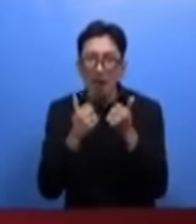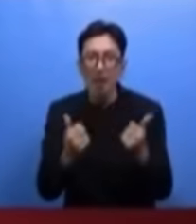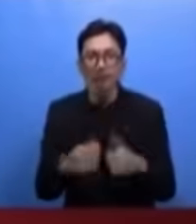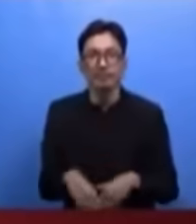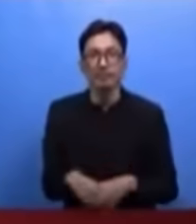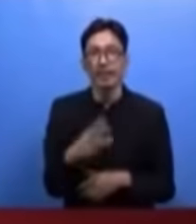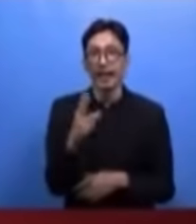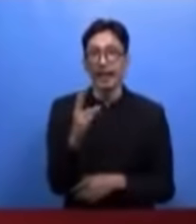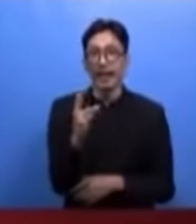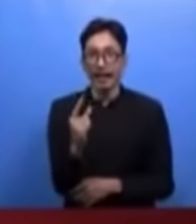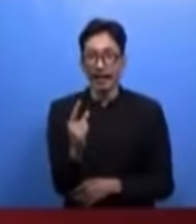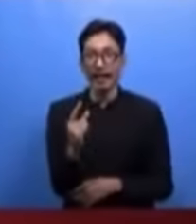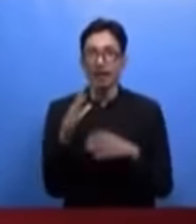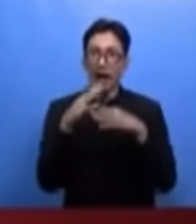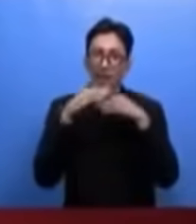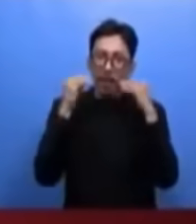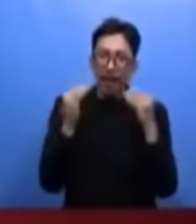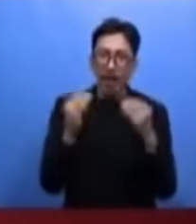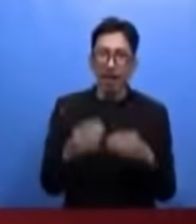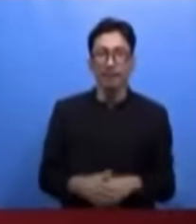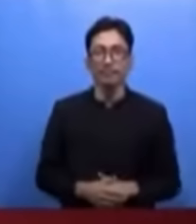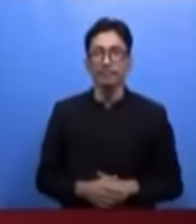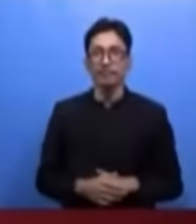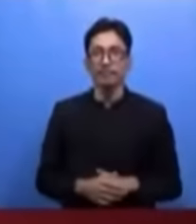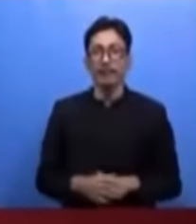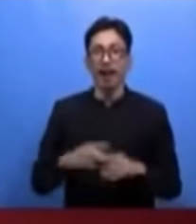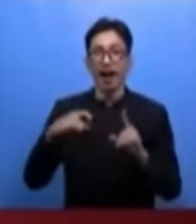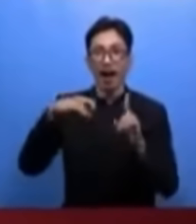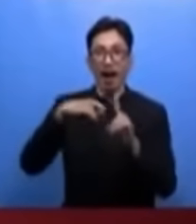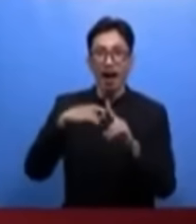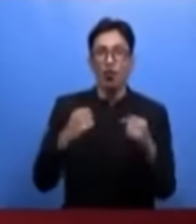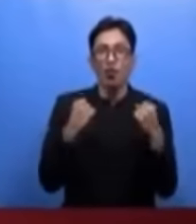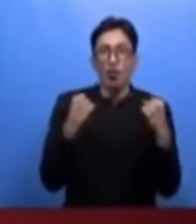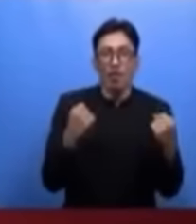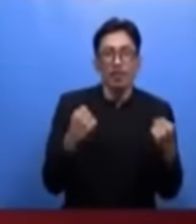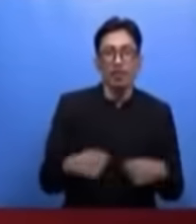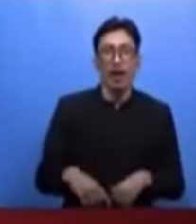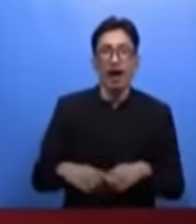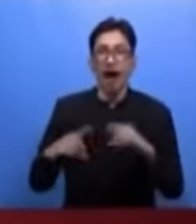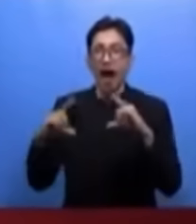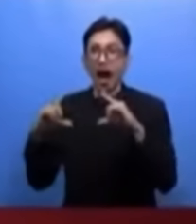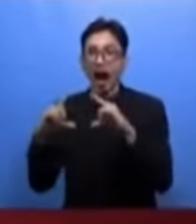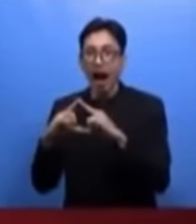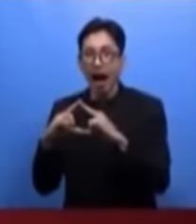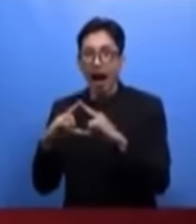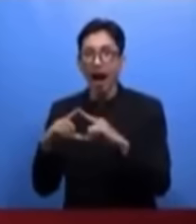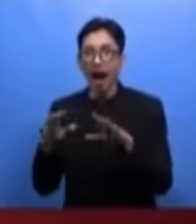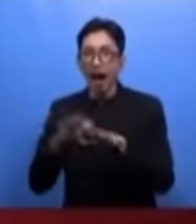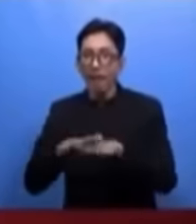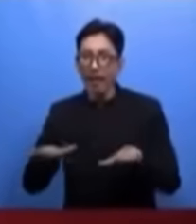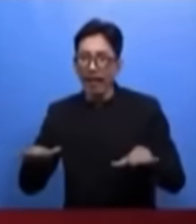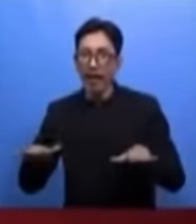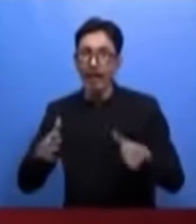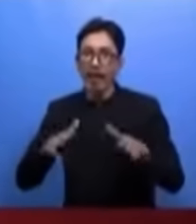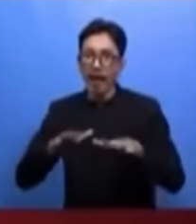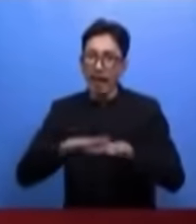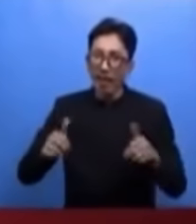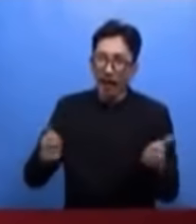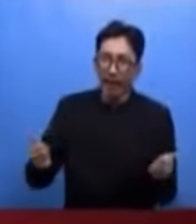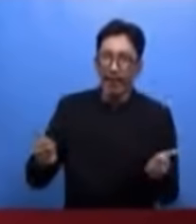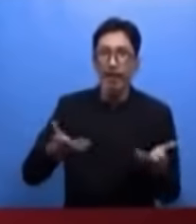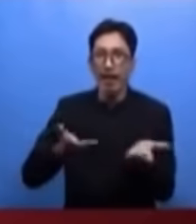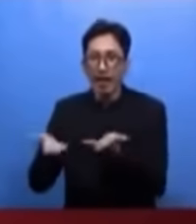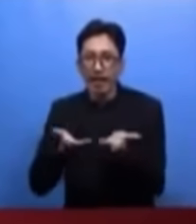ramah. K-nya adalah Banten yang kuat. A-nya adalah Banten yang aman melayani. Dalam arti